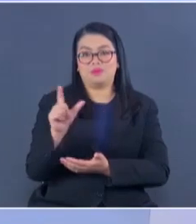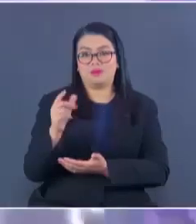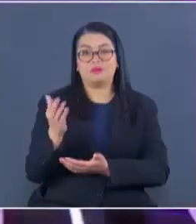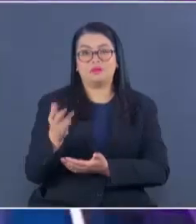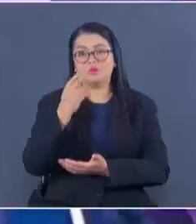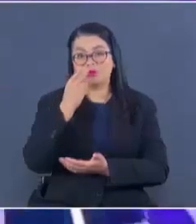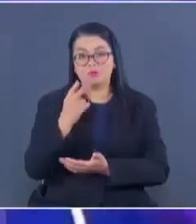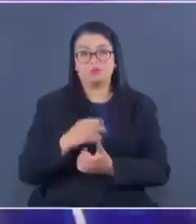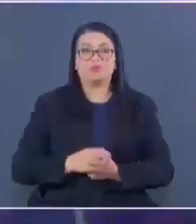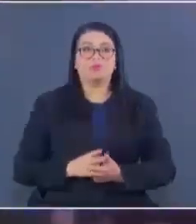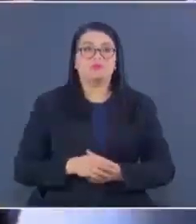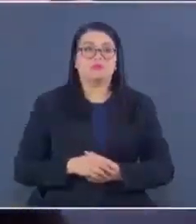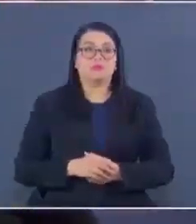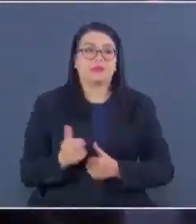ครับ